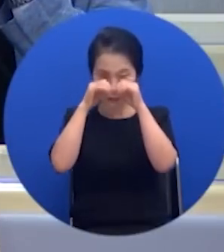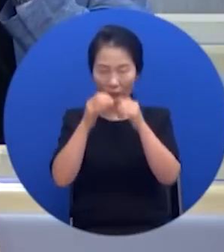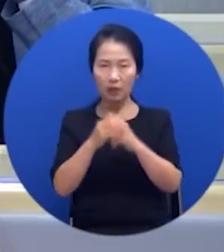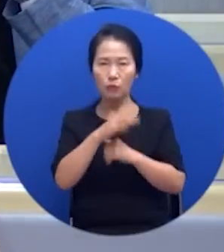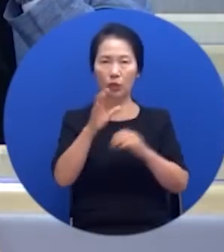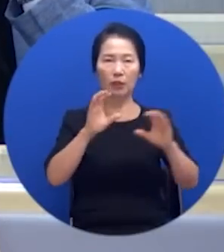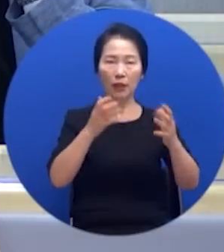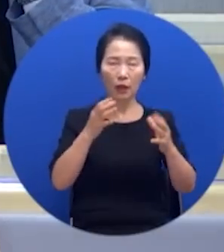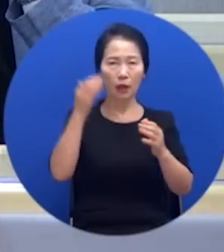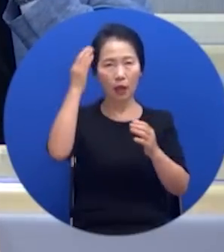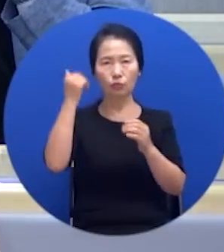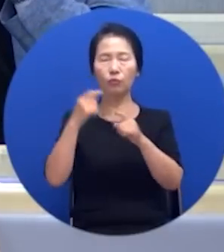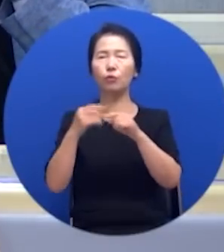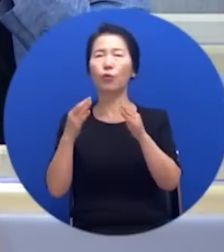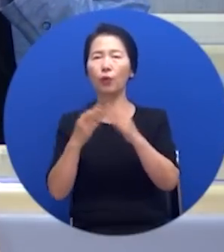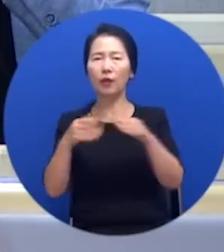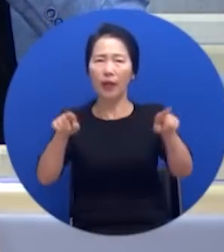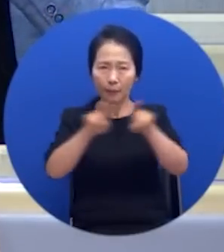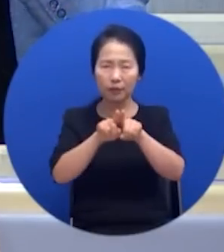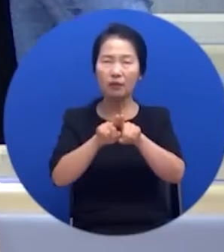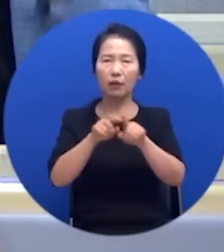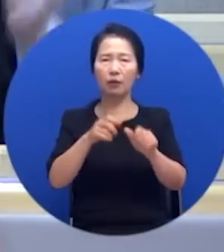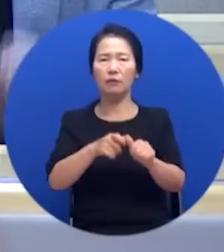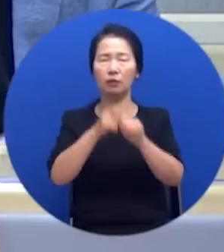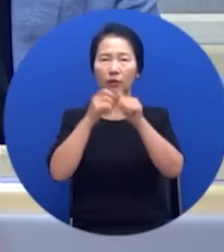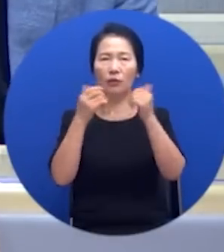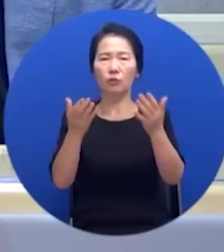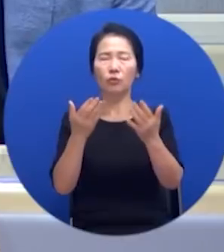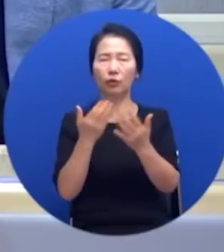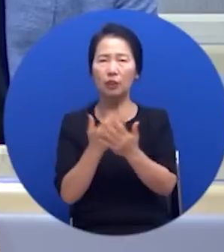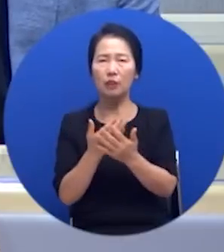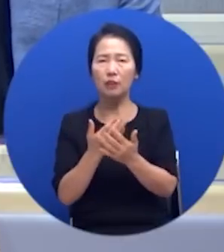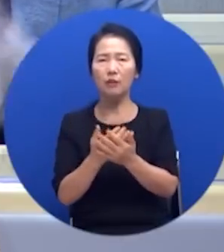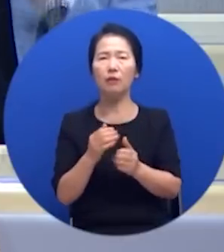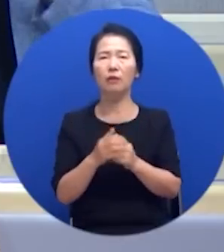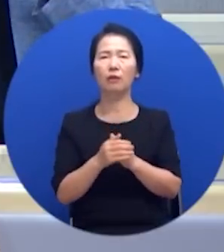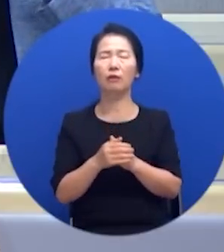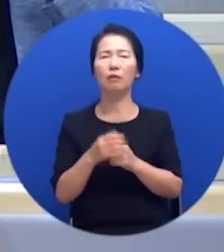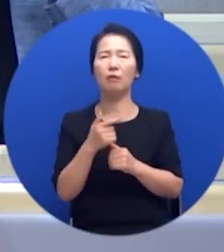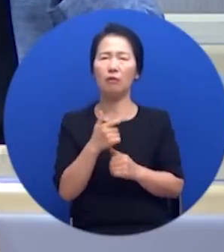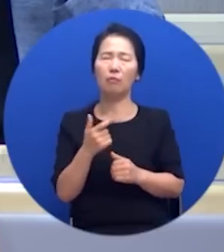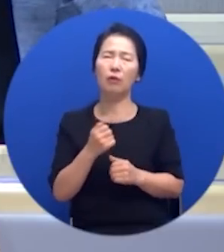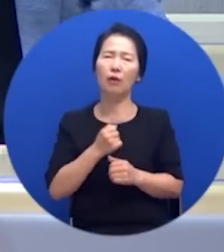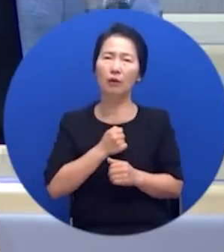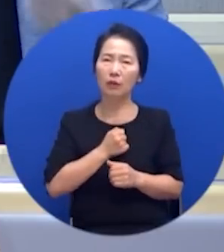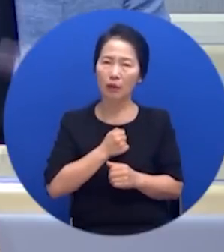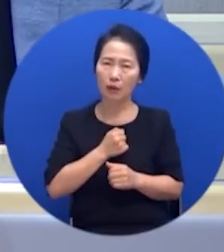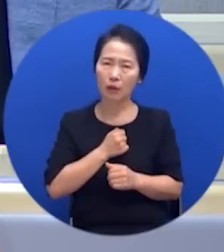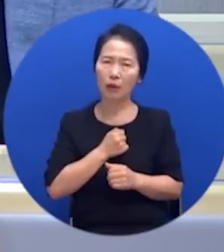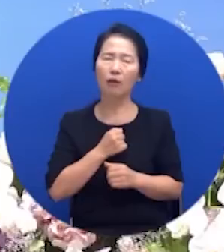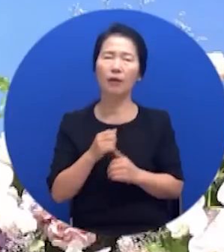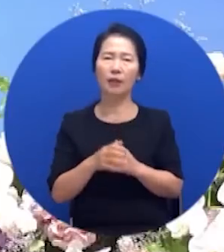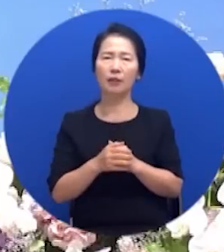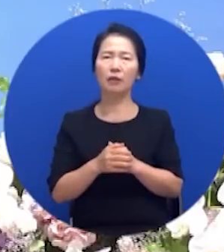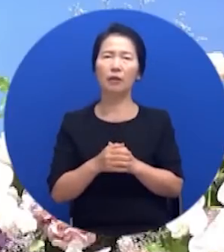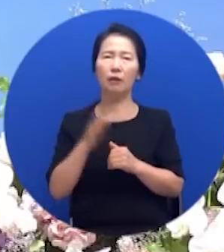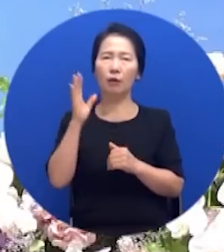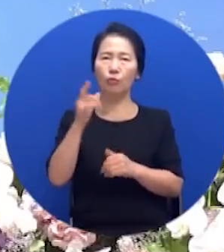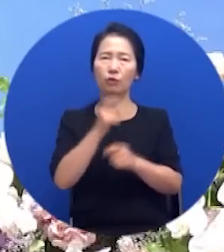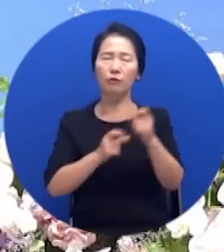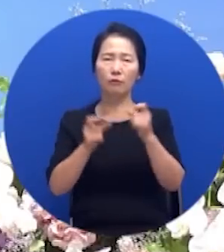한국교회를 살려주시옵소서. 너무 안타깝고 눈물이 납니다. 더